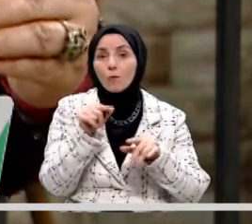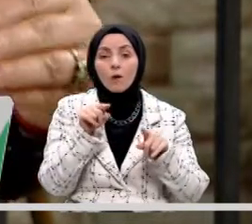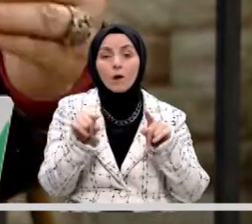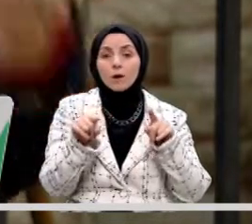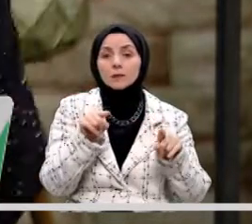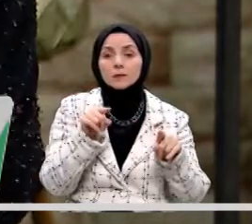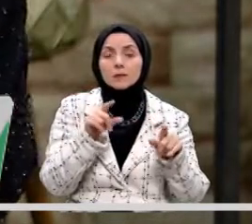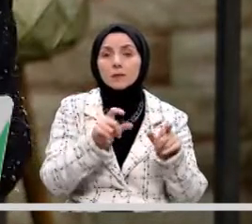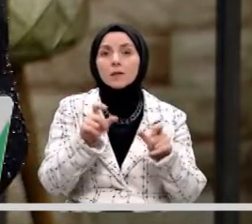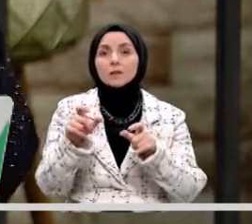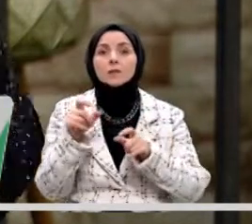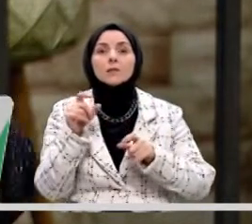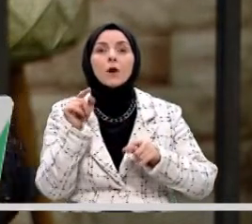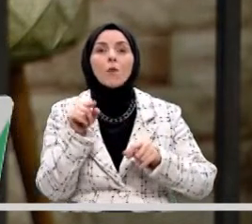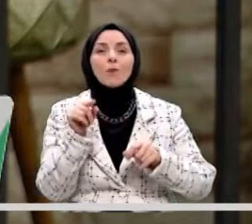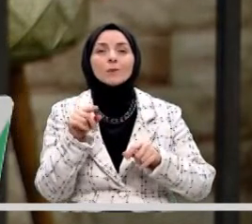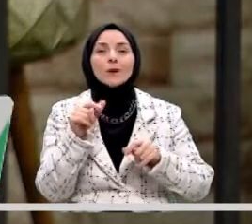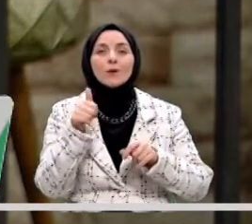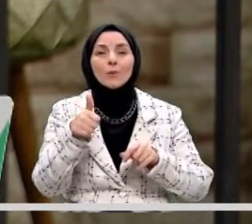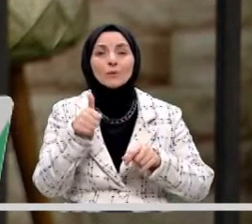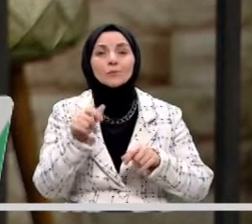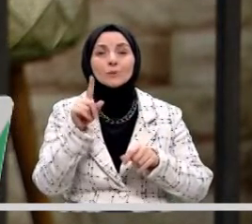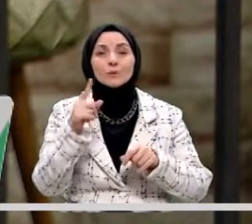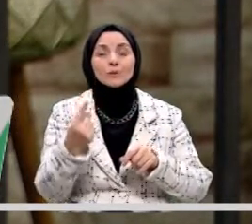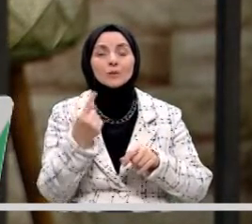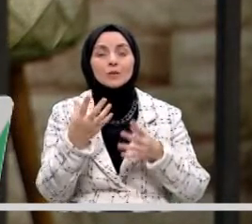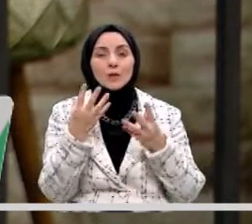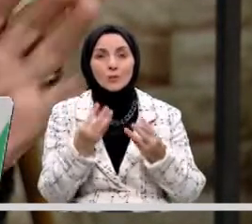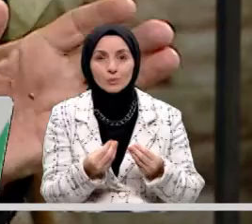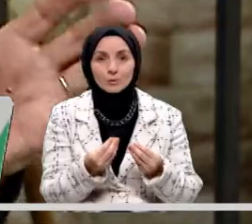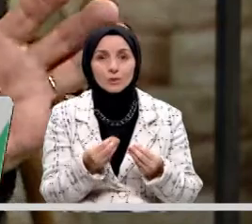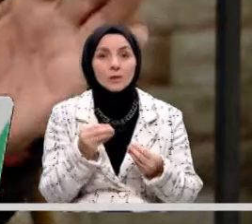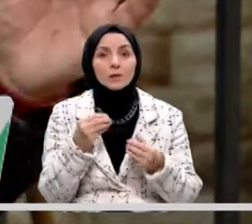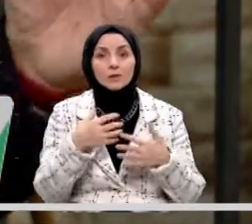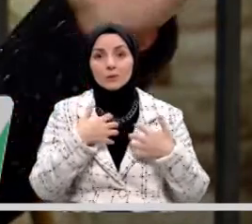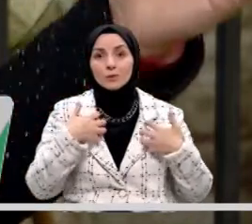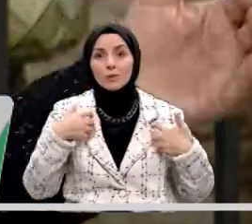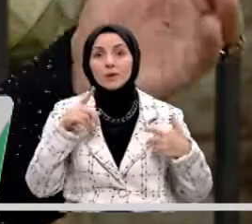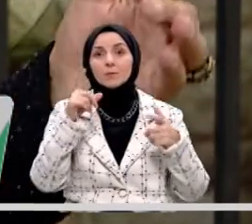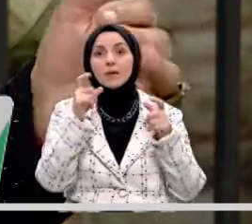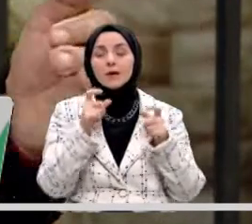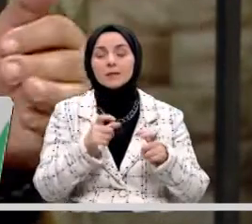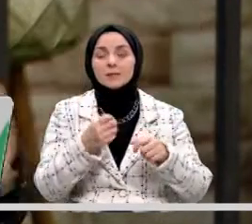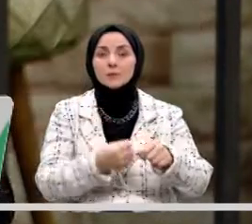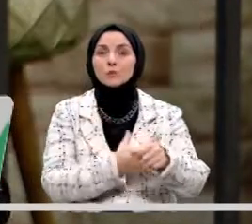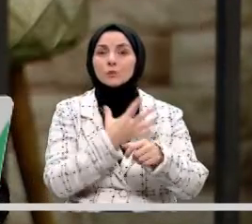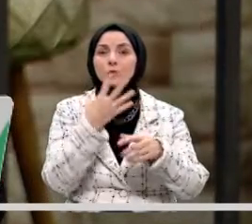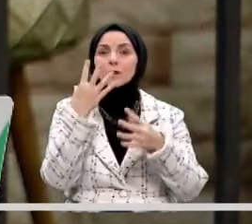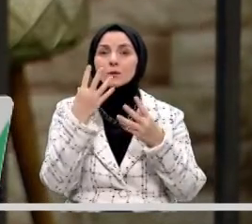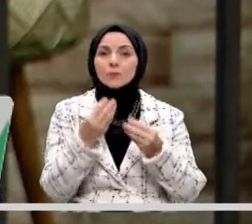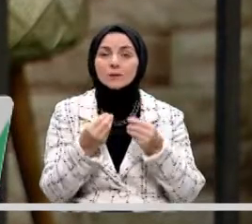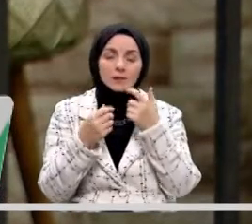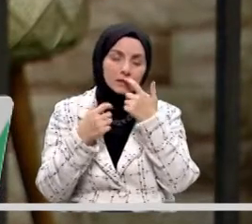olumlu sonuç oluşturur bizde güvenli bir ortamdasınız duygusal anlamda kendinizi rahat hissedersiniz Ee ben Ee